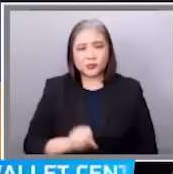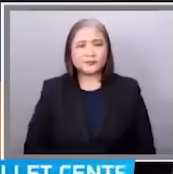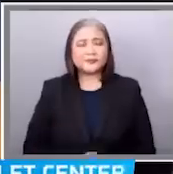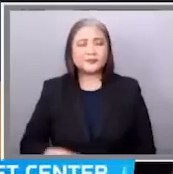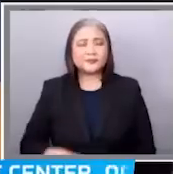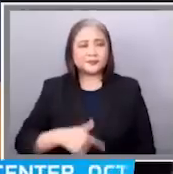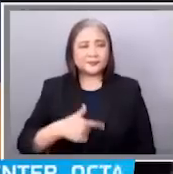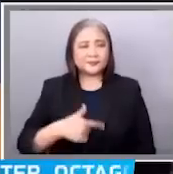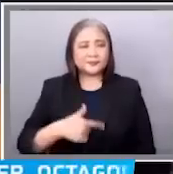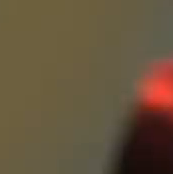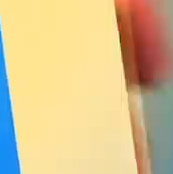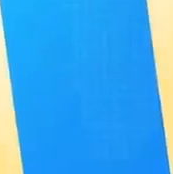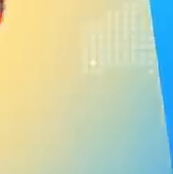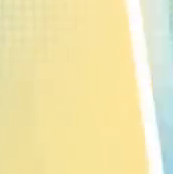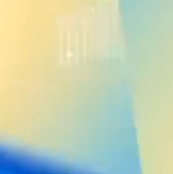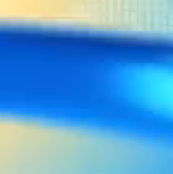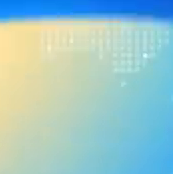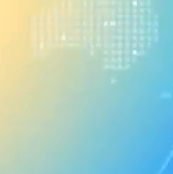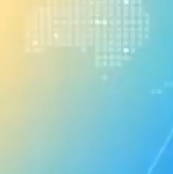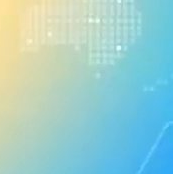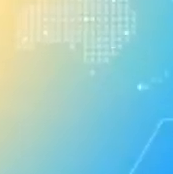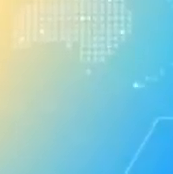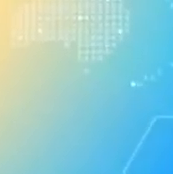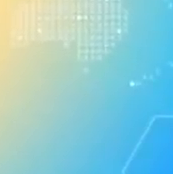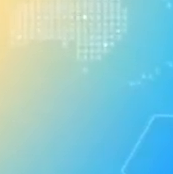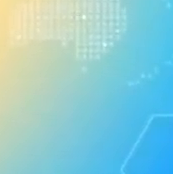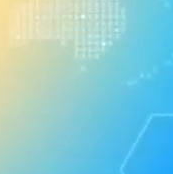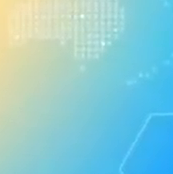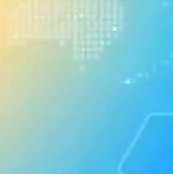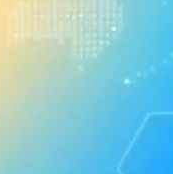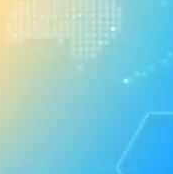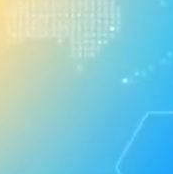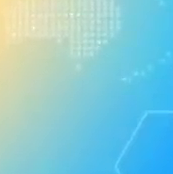TV 1 North Central Luzon. Ivy!